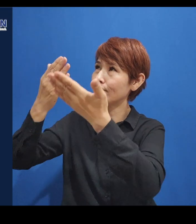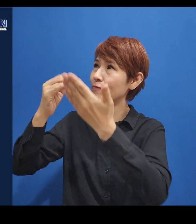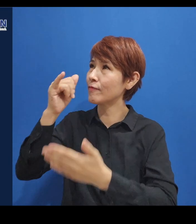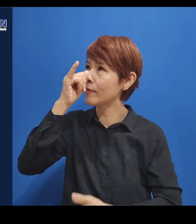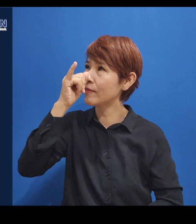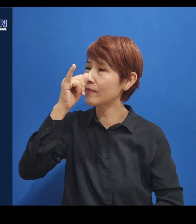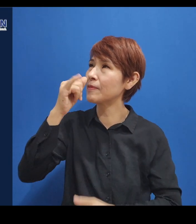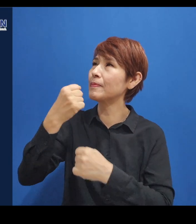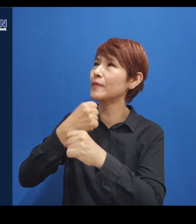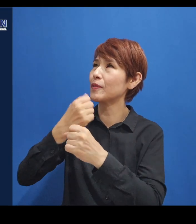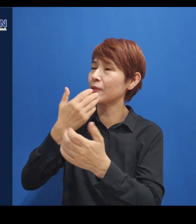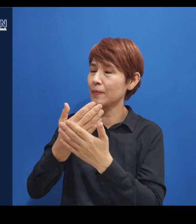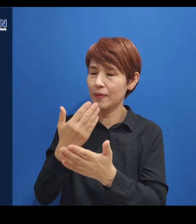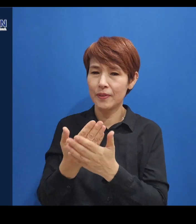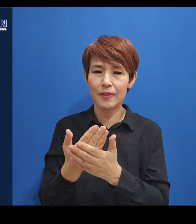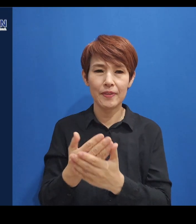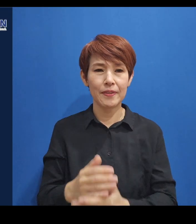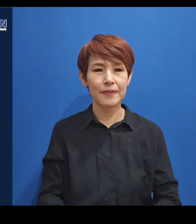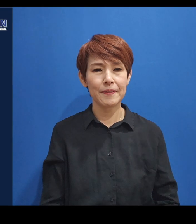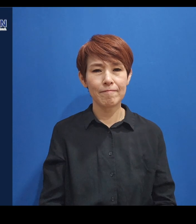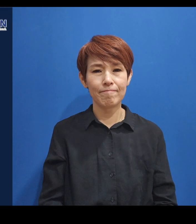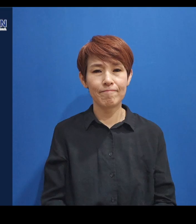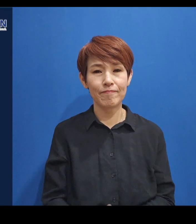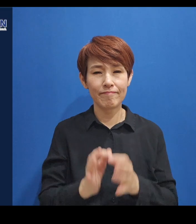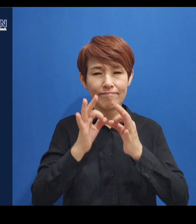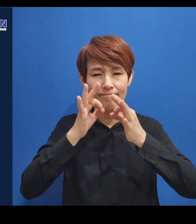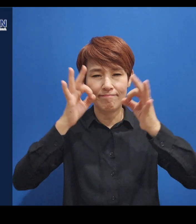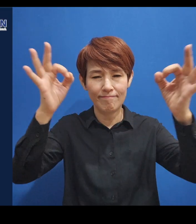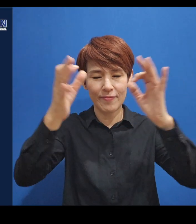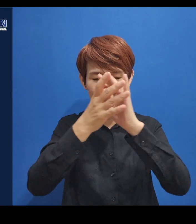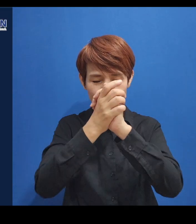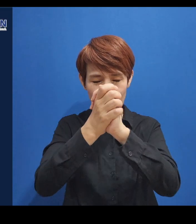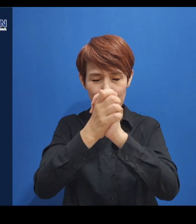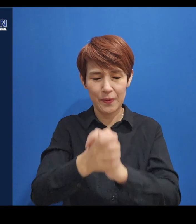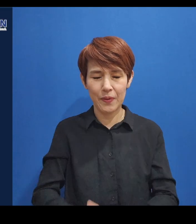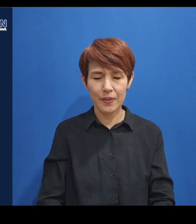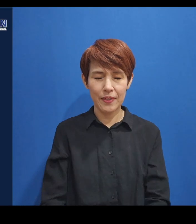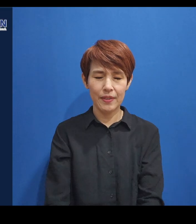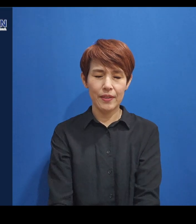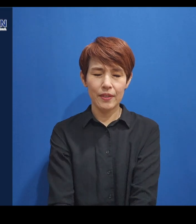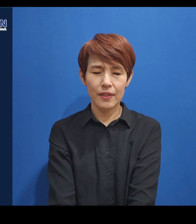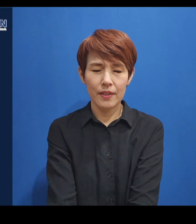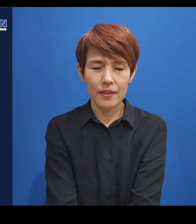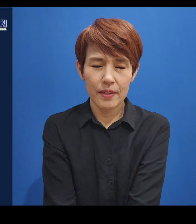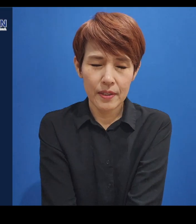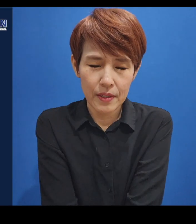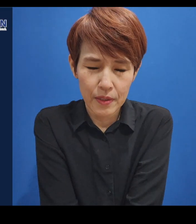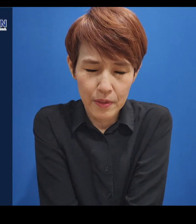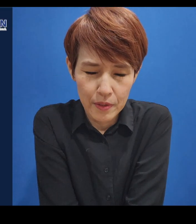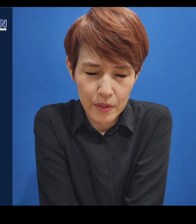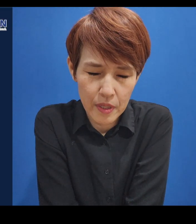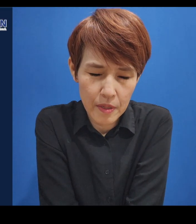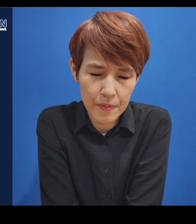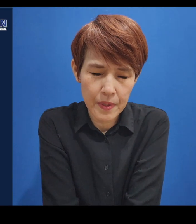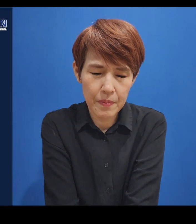되게 도와주시옵소서. 주님 간절히 부르고 함께 기도하겠습니다. 주여,